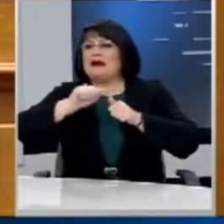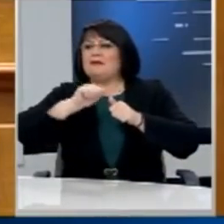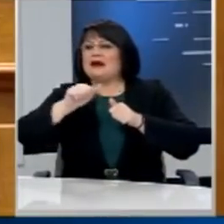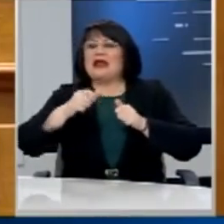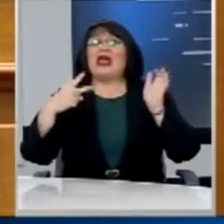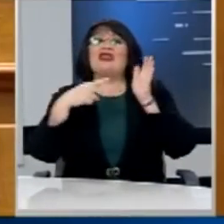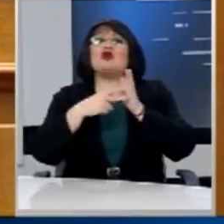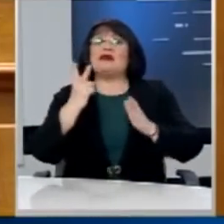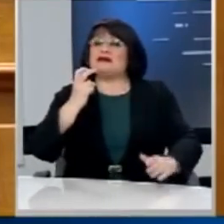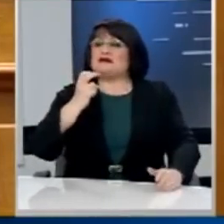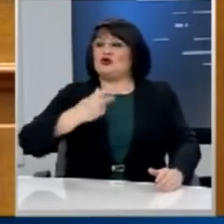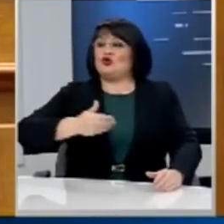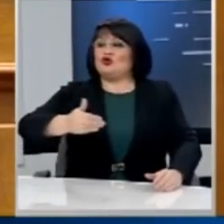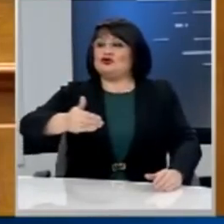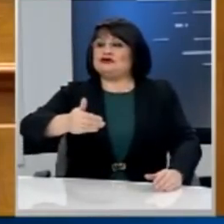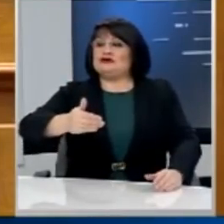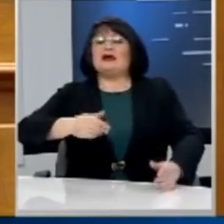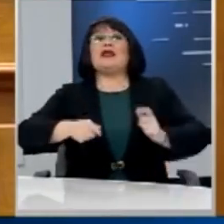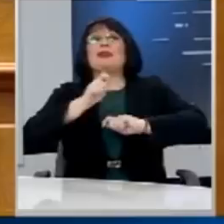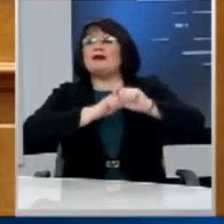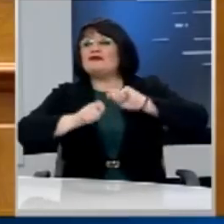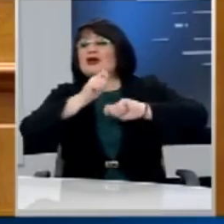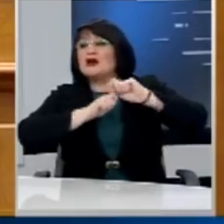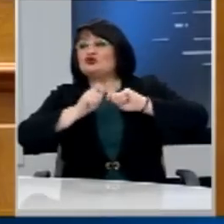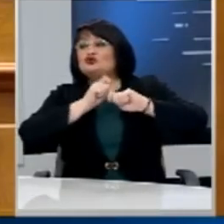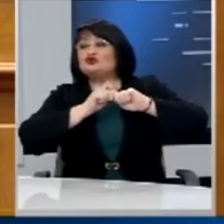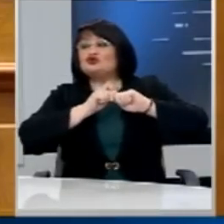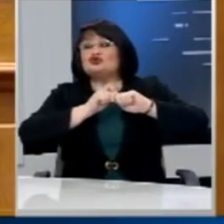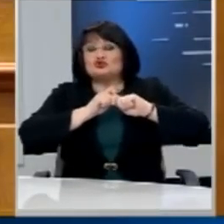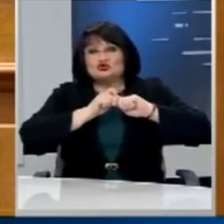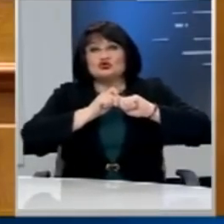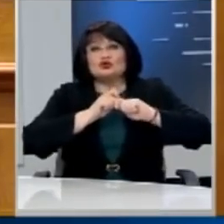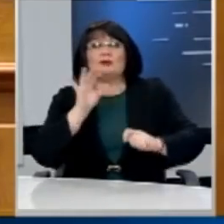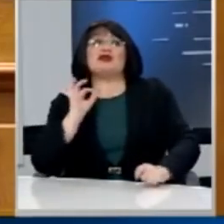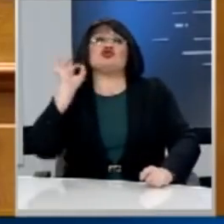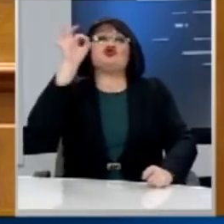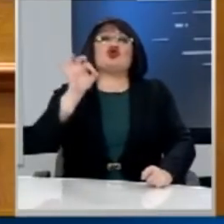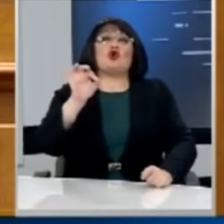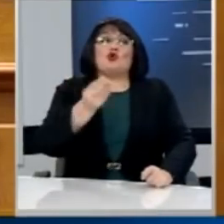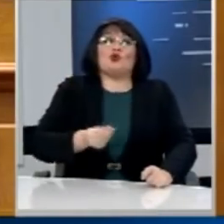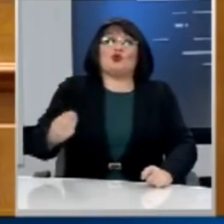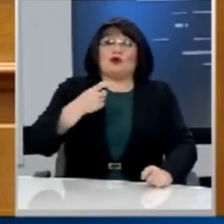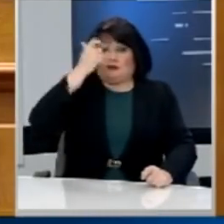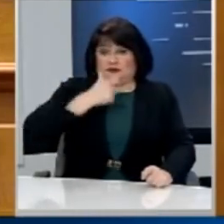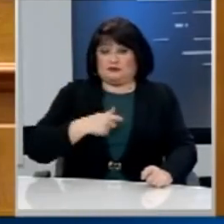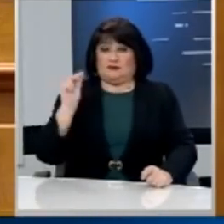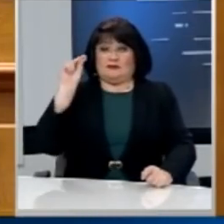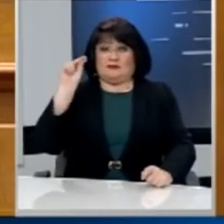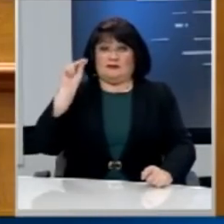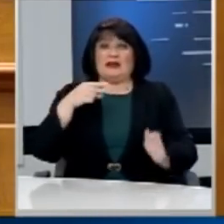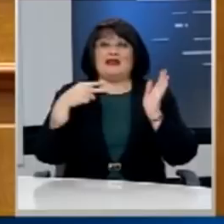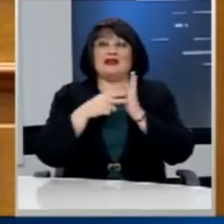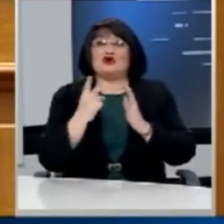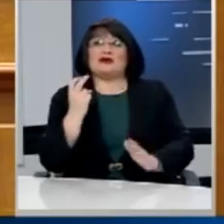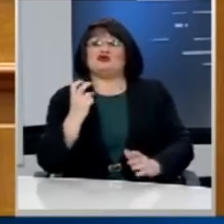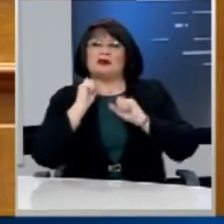του 2020 θα δημιουργείται πρόσθετος δημοσιονομικός στόχος, δεσμεύομαι ότι το